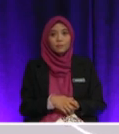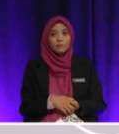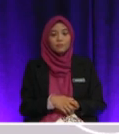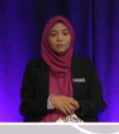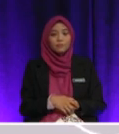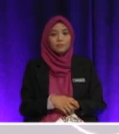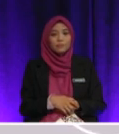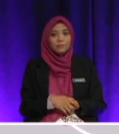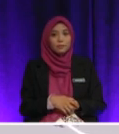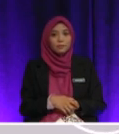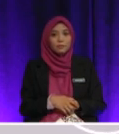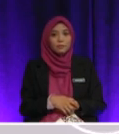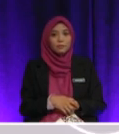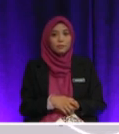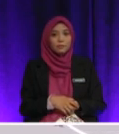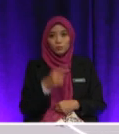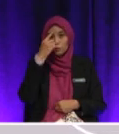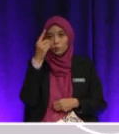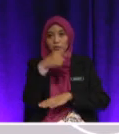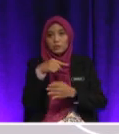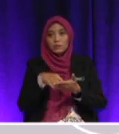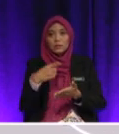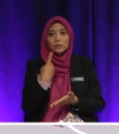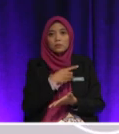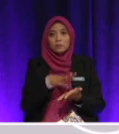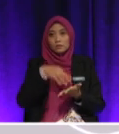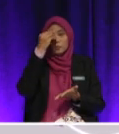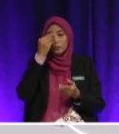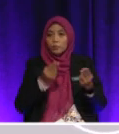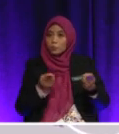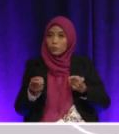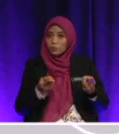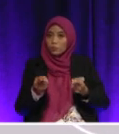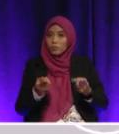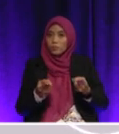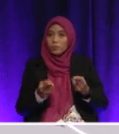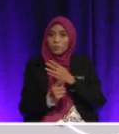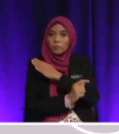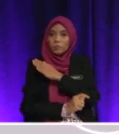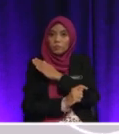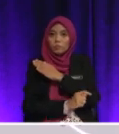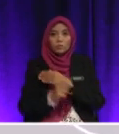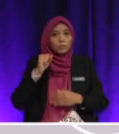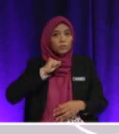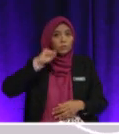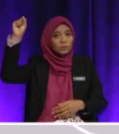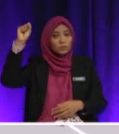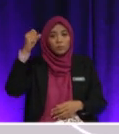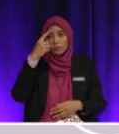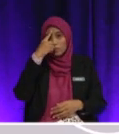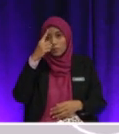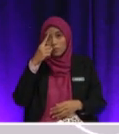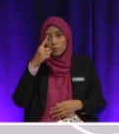kesimpulan yang saya buat adalah usaha karena kemerdekaan ini menekankan langkah memupuk kerjasama dan